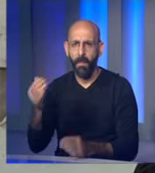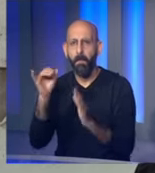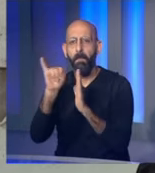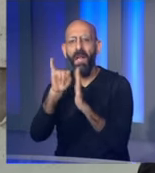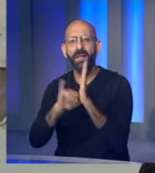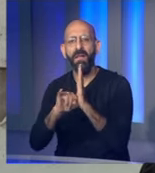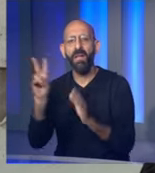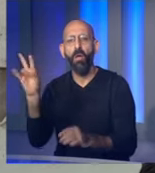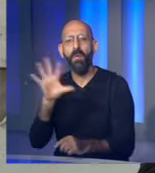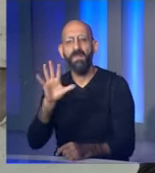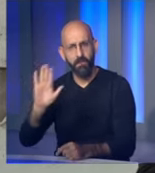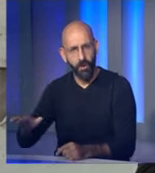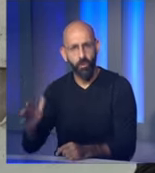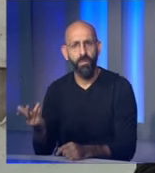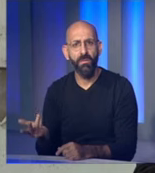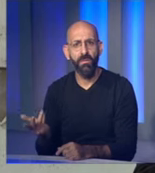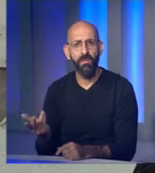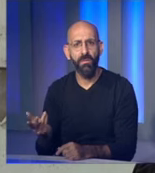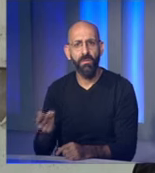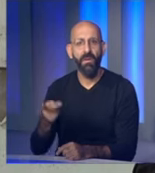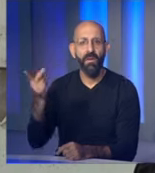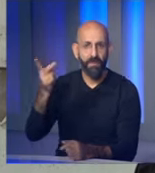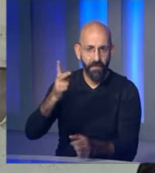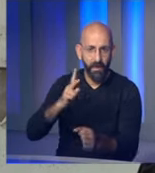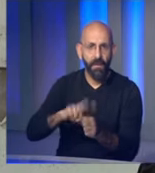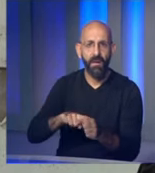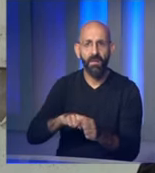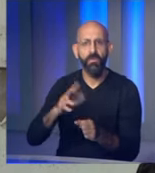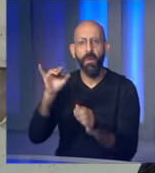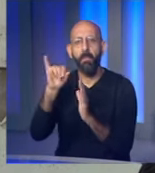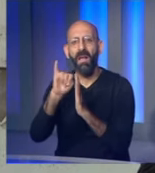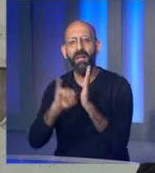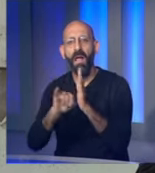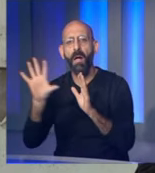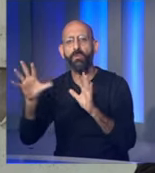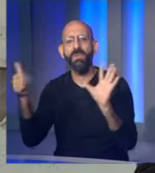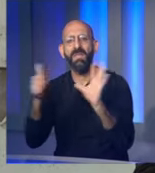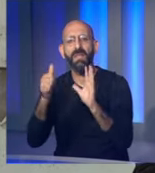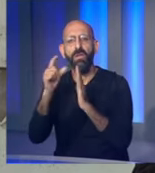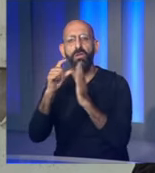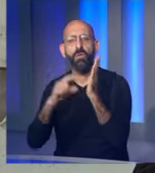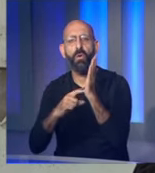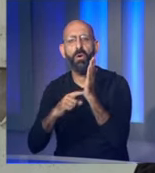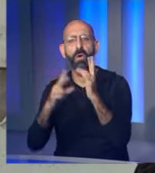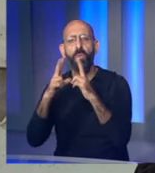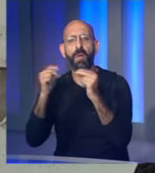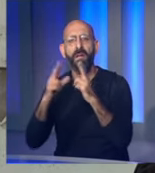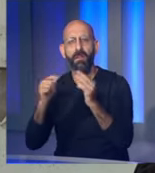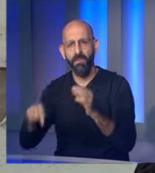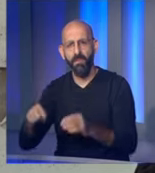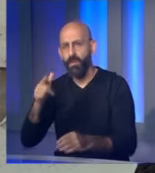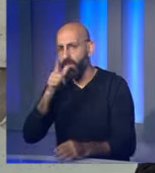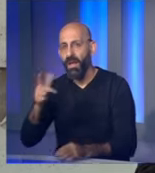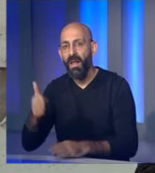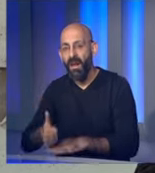هيك بتنص الماده 52 وخصوصا الماده كمان 65 من الدستور